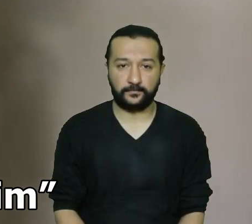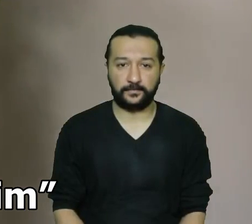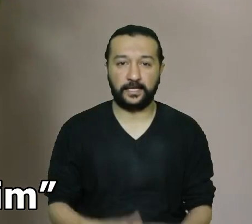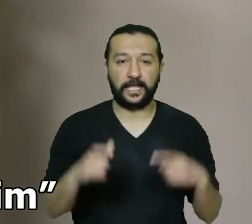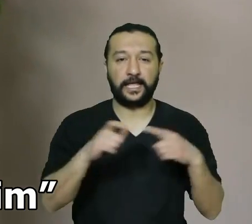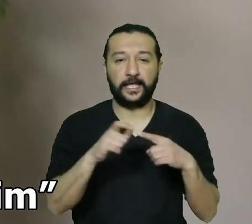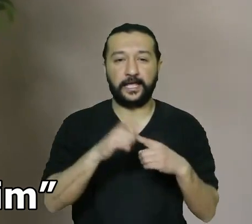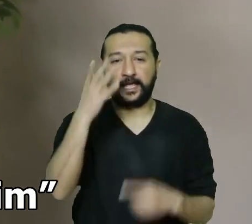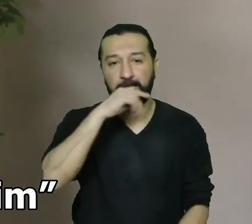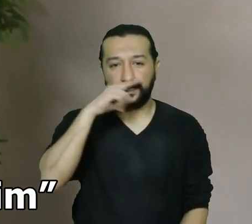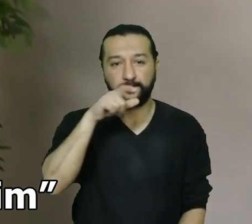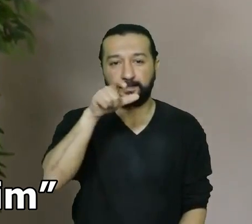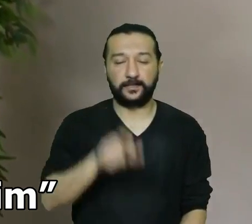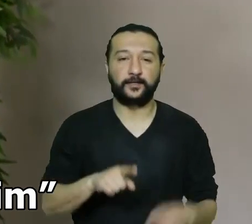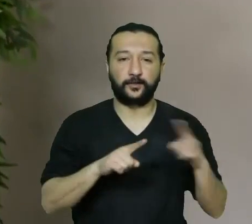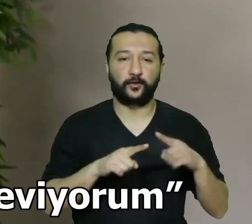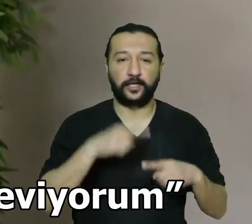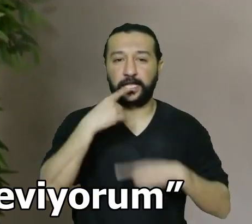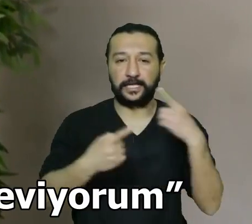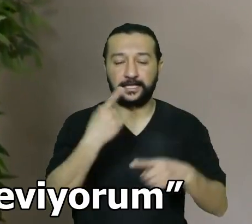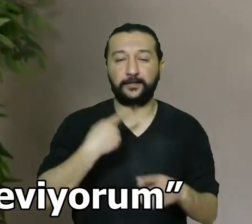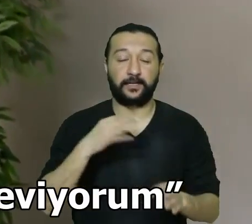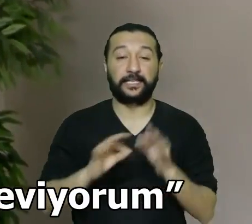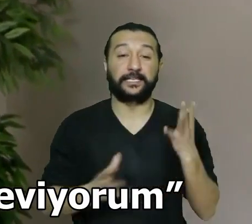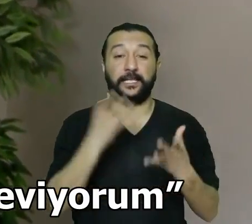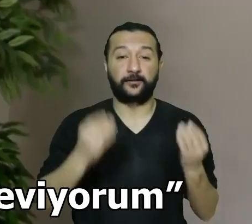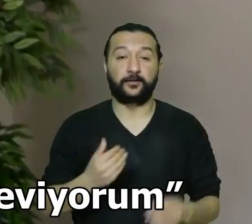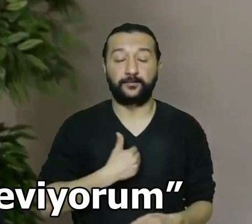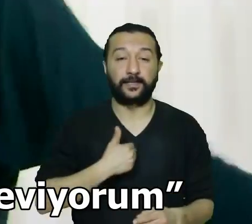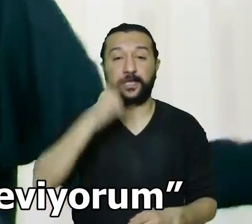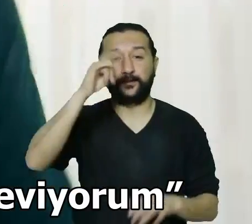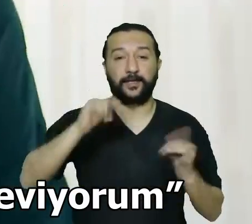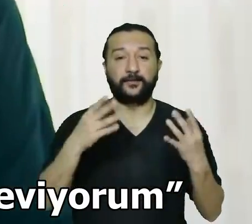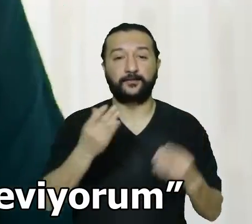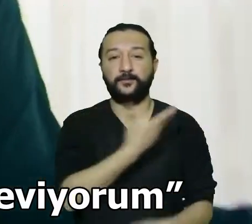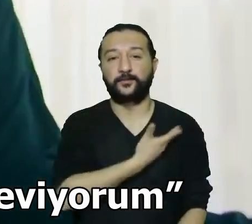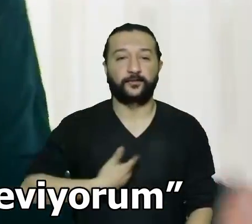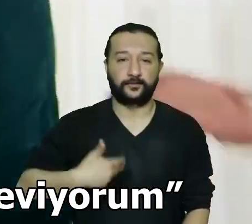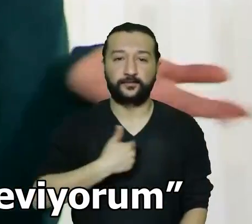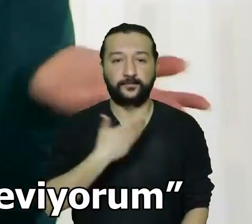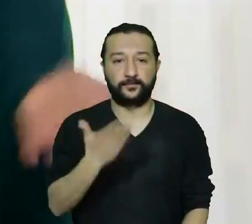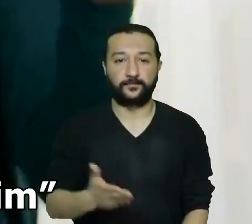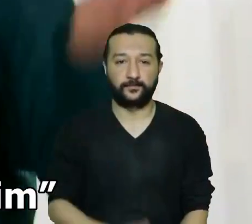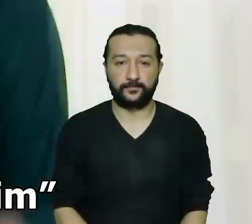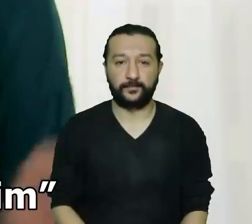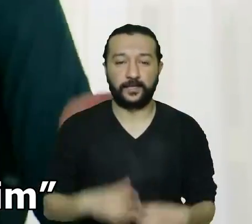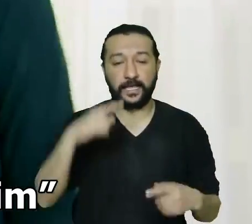Esmerim, güzelim, tutu edilim, ben yanıyorum. Aman Allah, çok